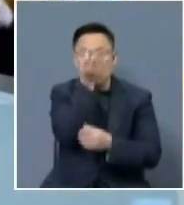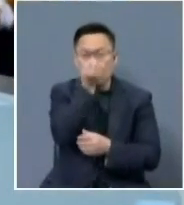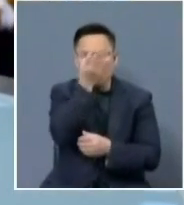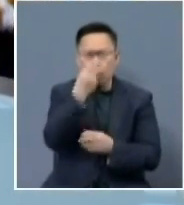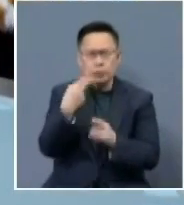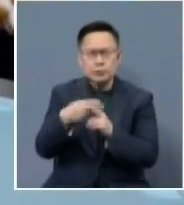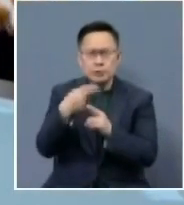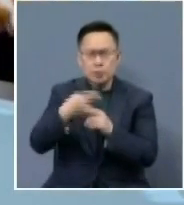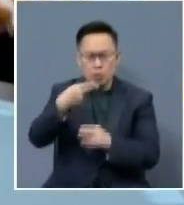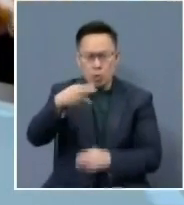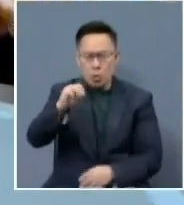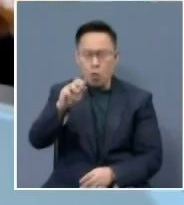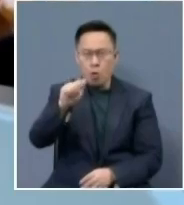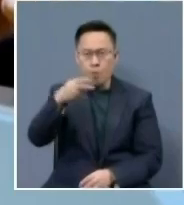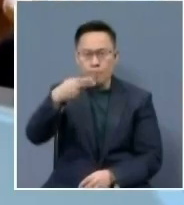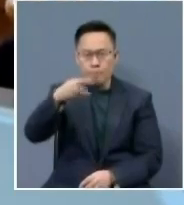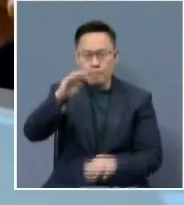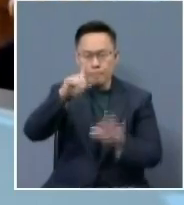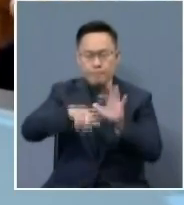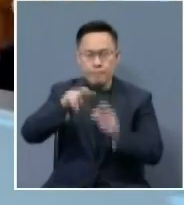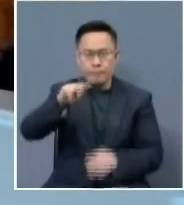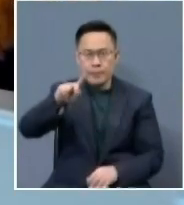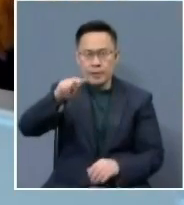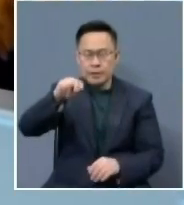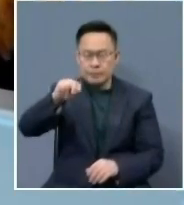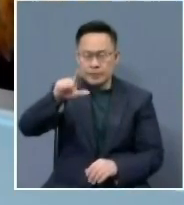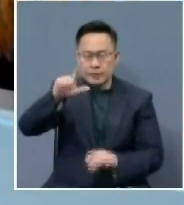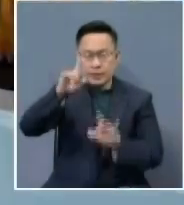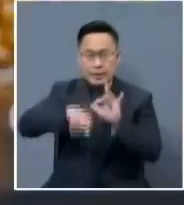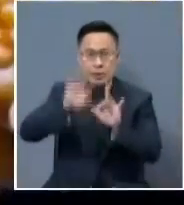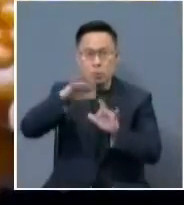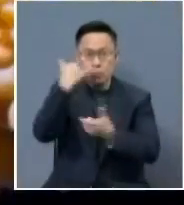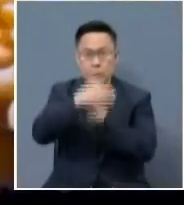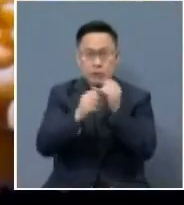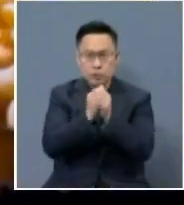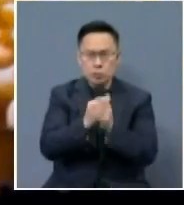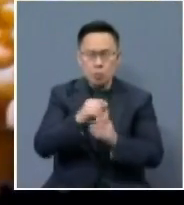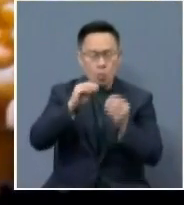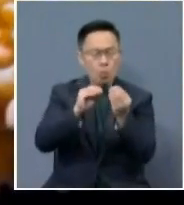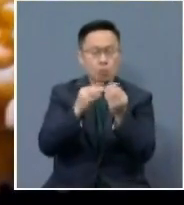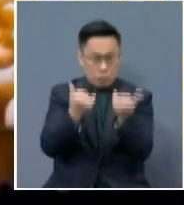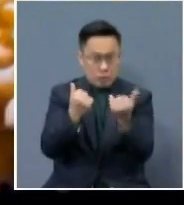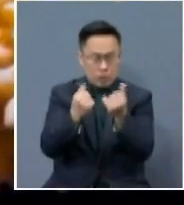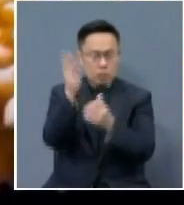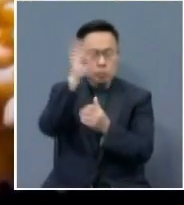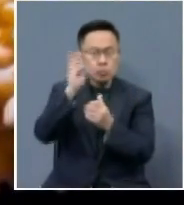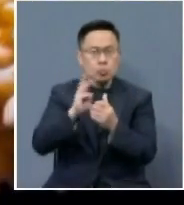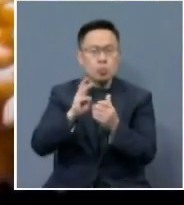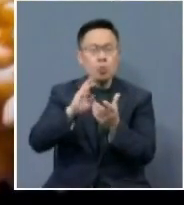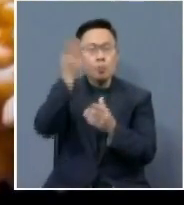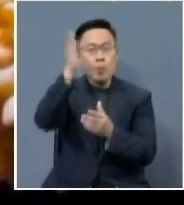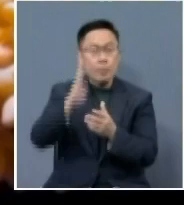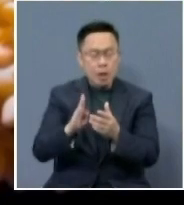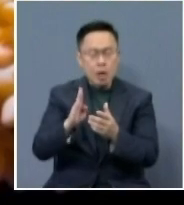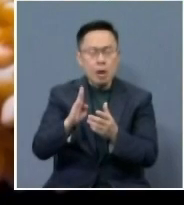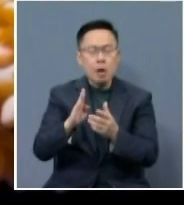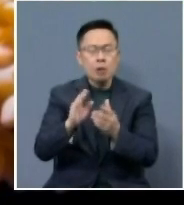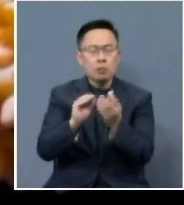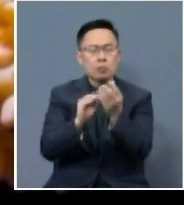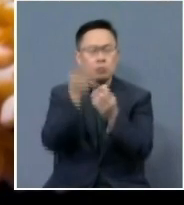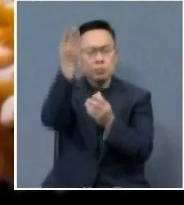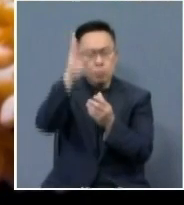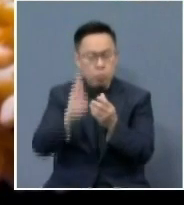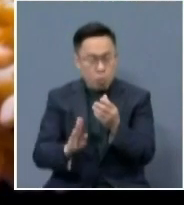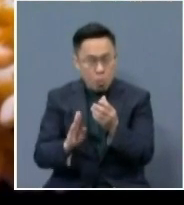หมื่นลี้ที่อยู่ที่มณฑลยูนานของประเทศจีนค่ะส่วนใหญ่ก็จะผลิบานในช่วงฤดูใบไม้ร่วงค่ะโดยดอก